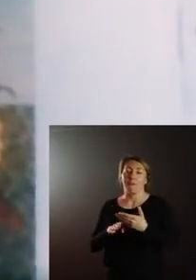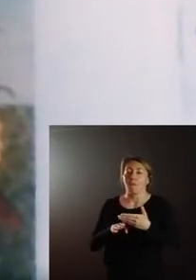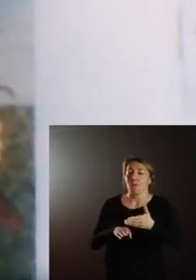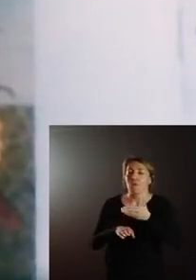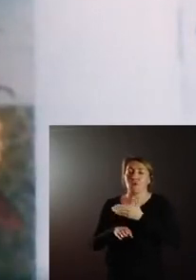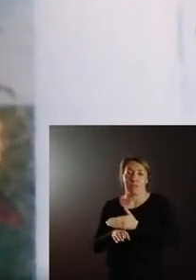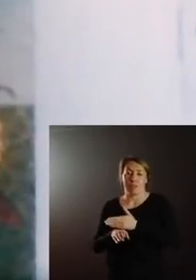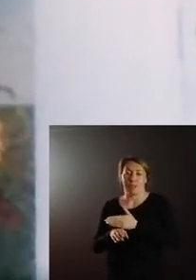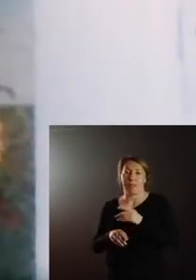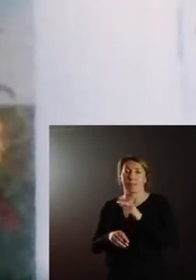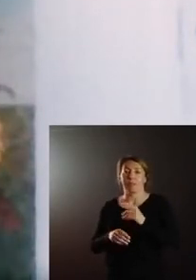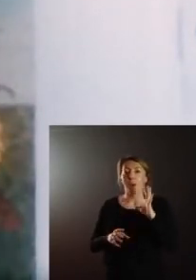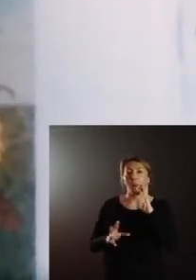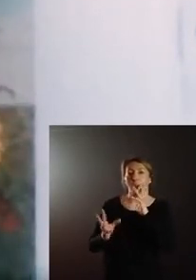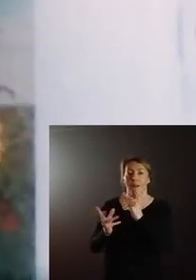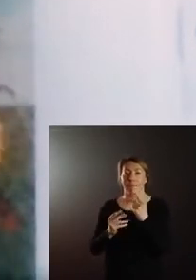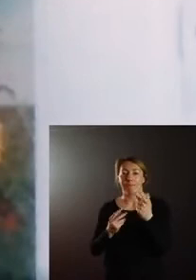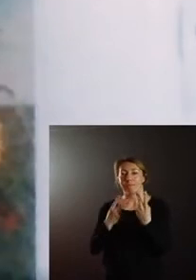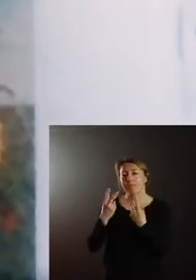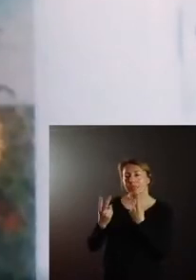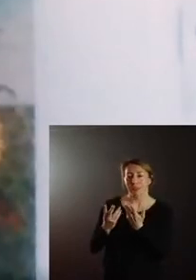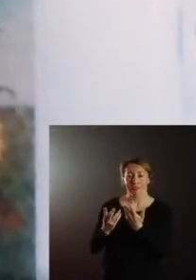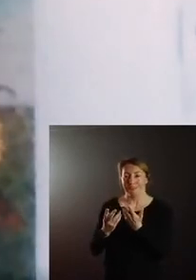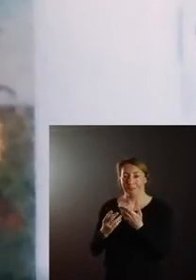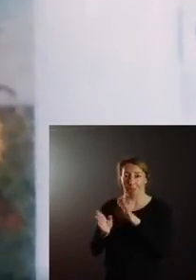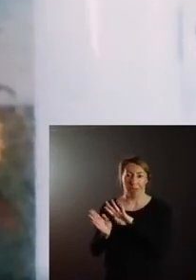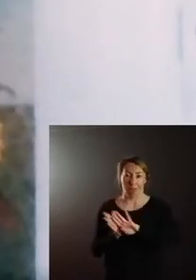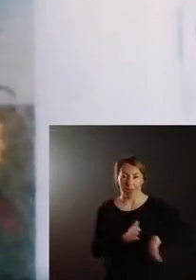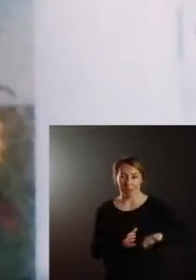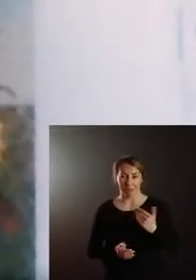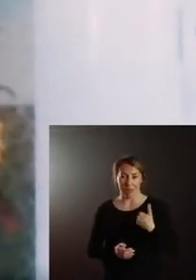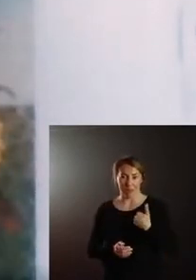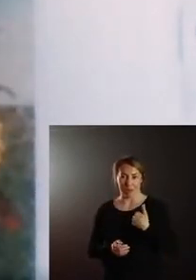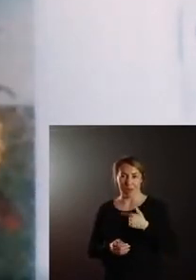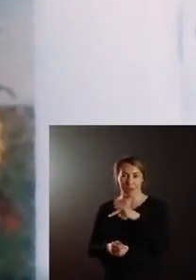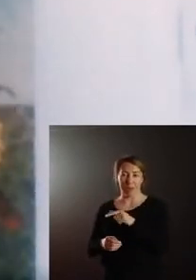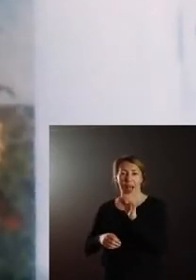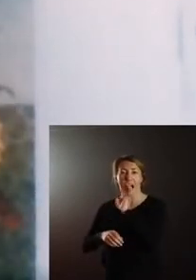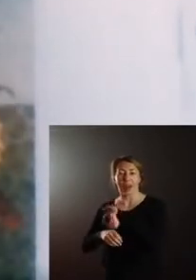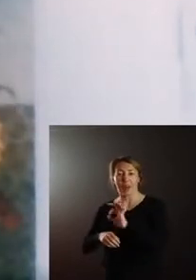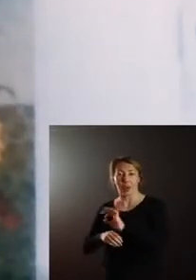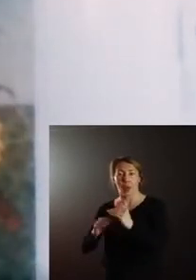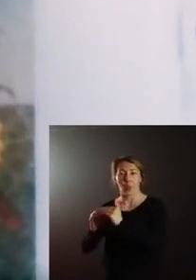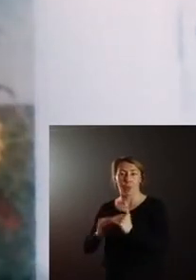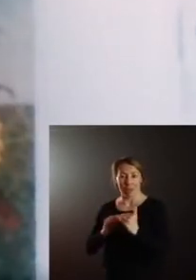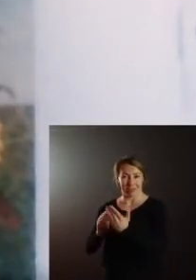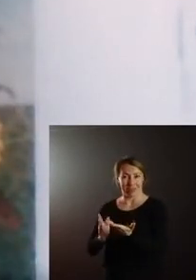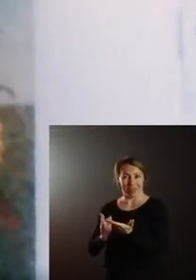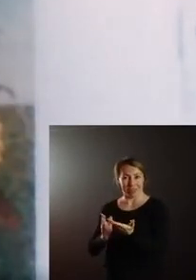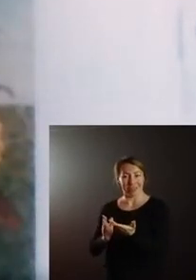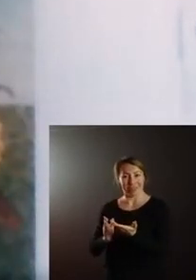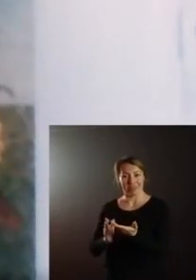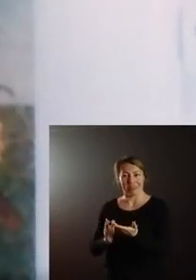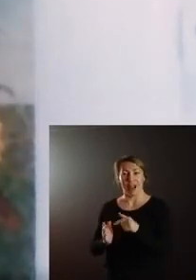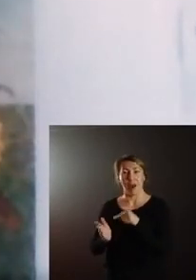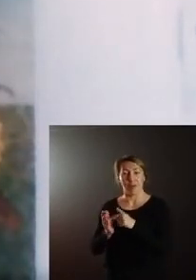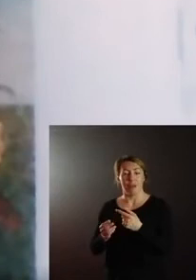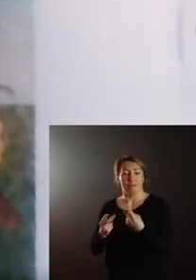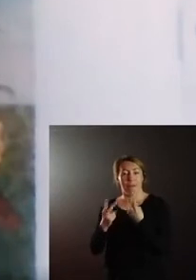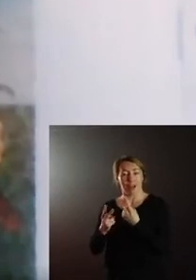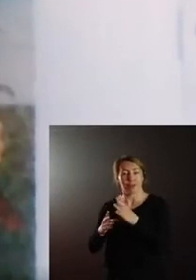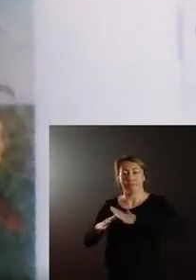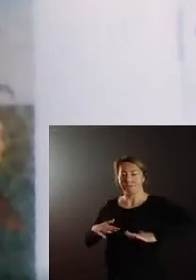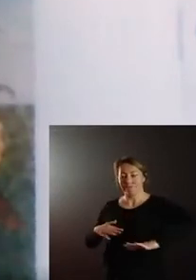z tego jak tworzyliście ten dom jeśli będzie chciał taki dom stworzyć na przykład w swojej miejscowości to nie jest tylko wasz